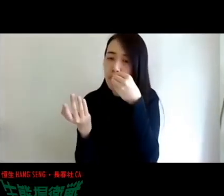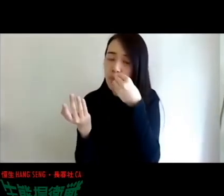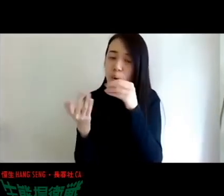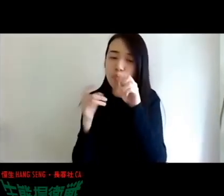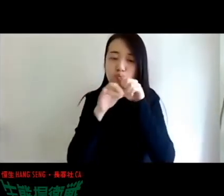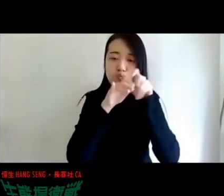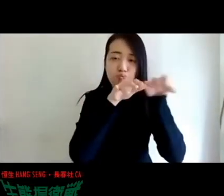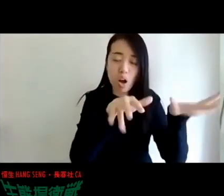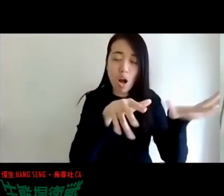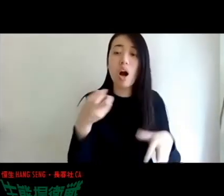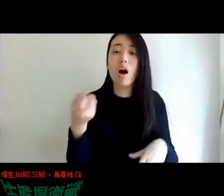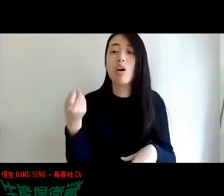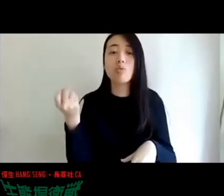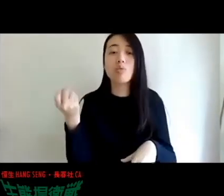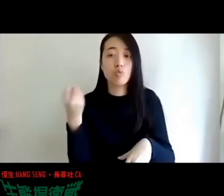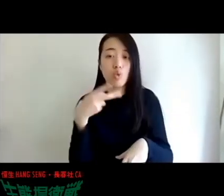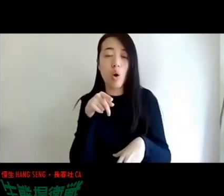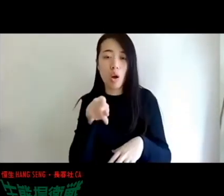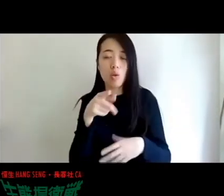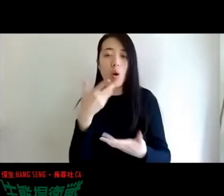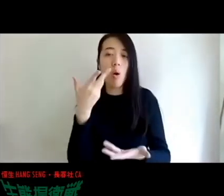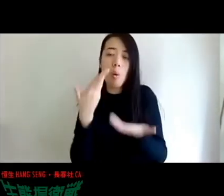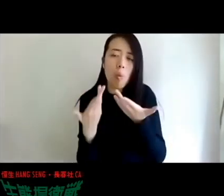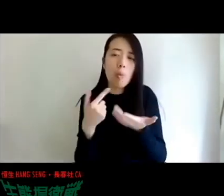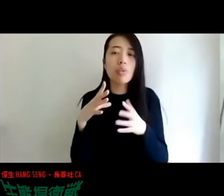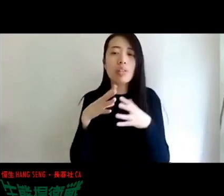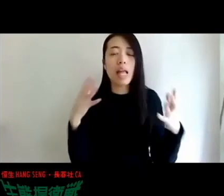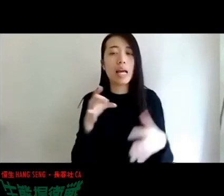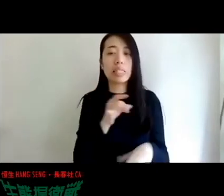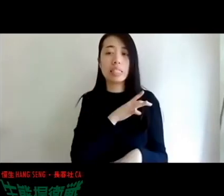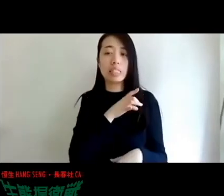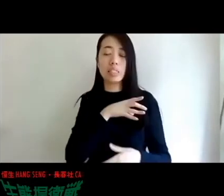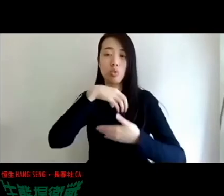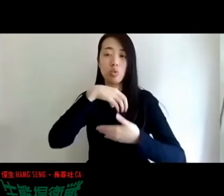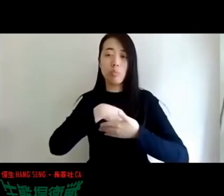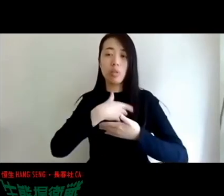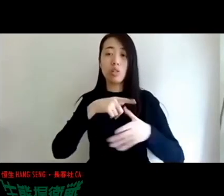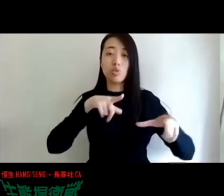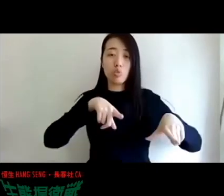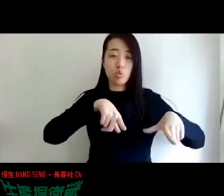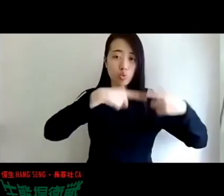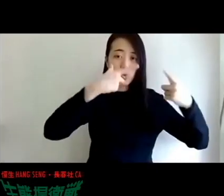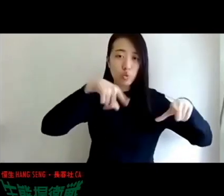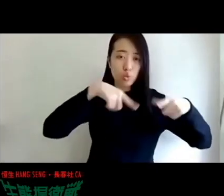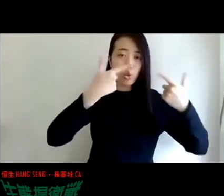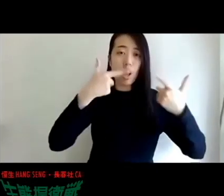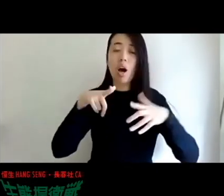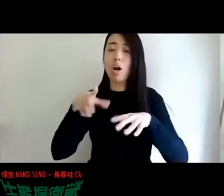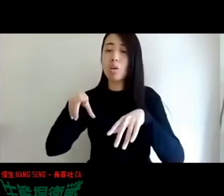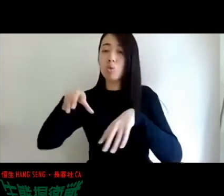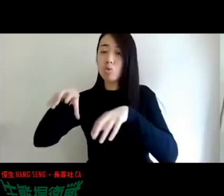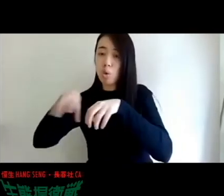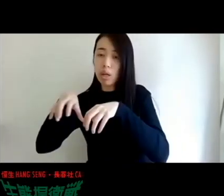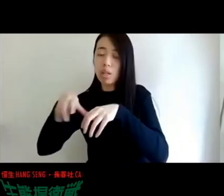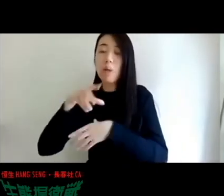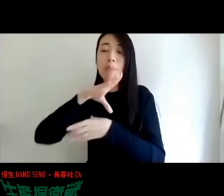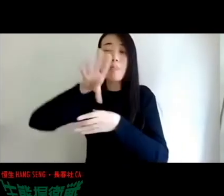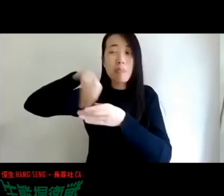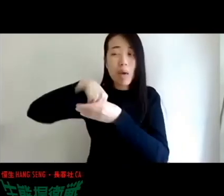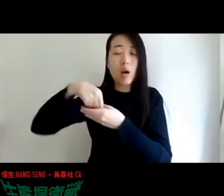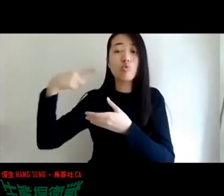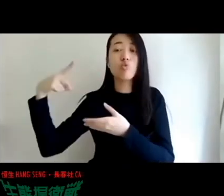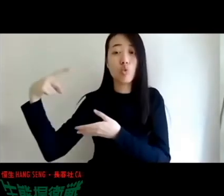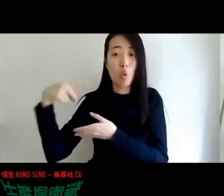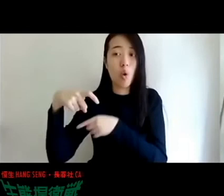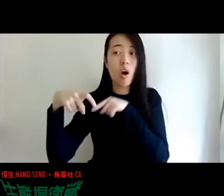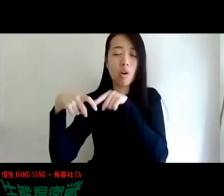咧喺大自然裏面咧，咁本身咧樹木同埋唔同動物，包括有蟲咧，其實佢哋都可以好